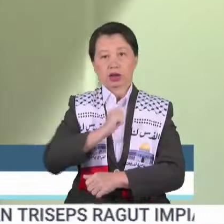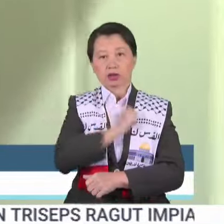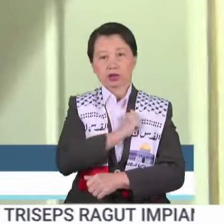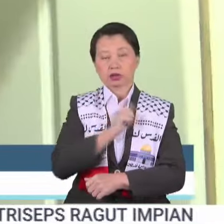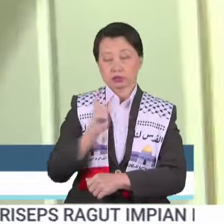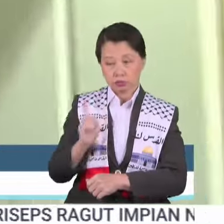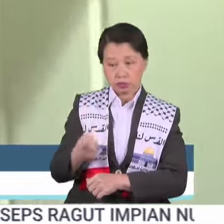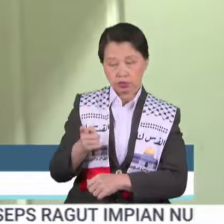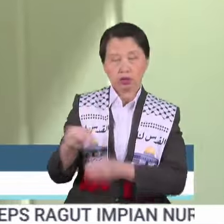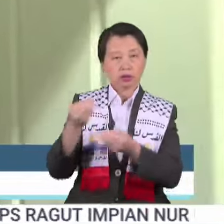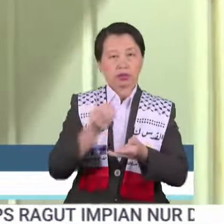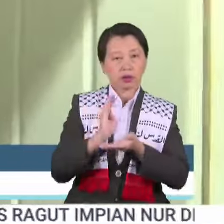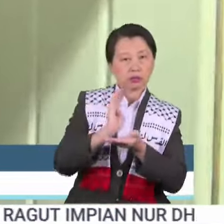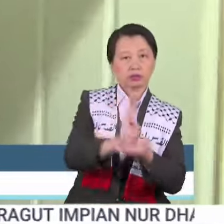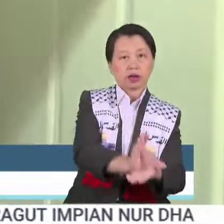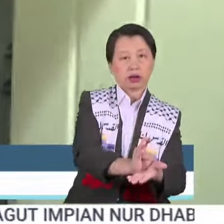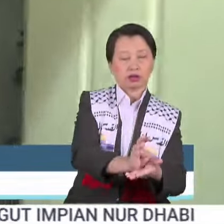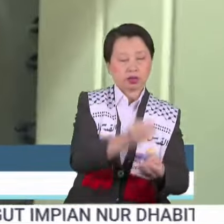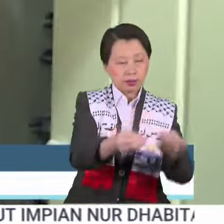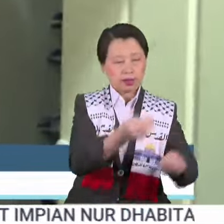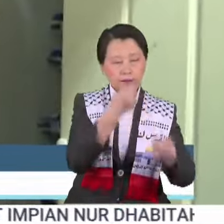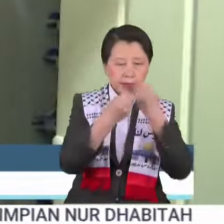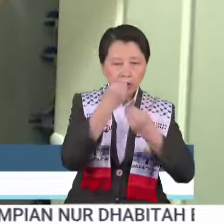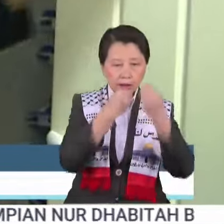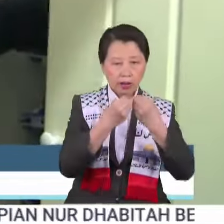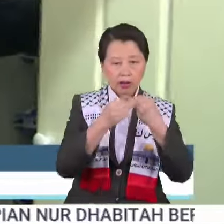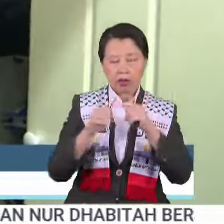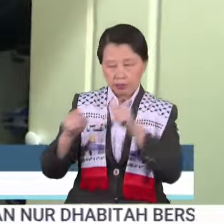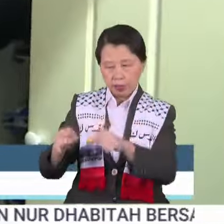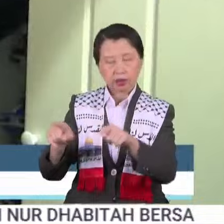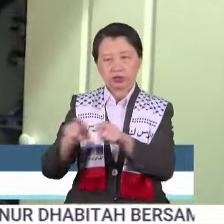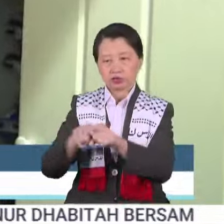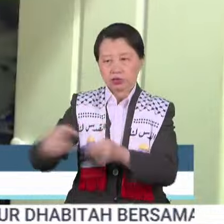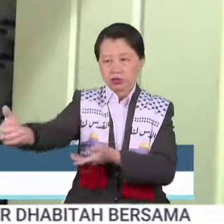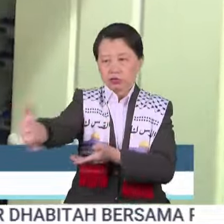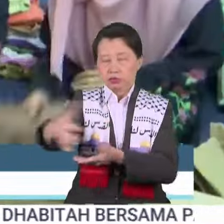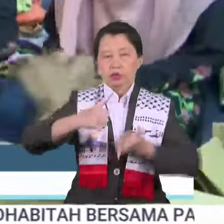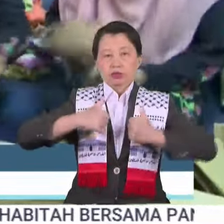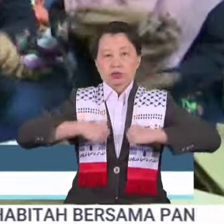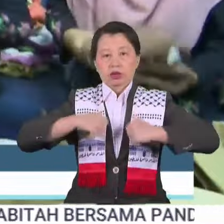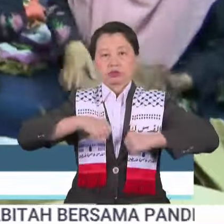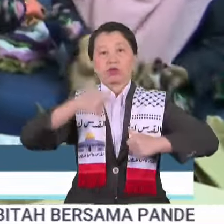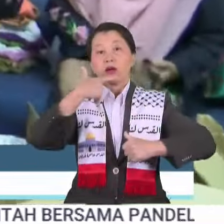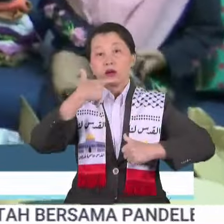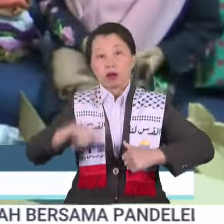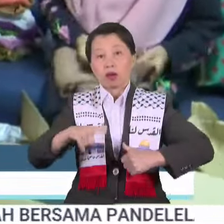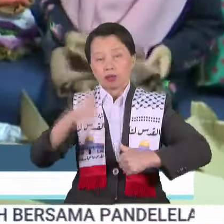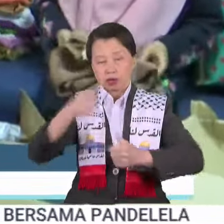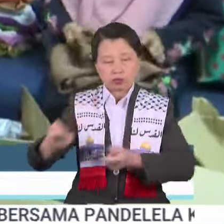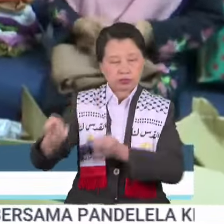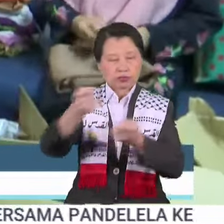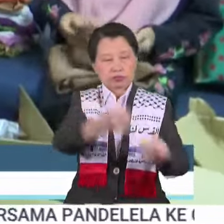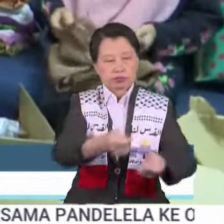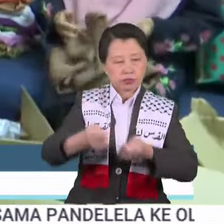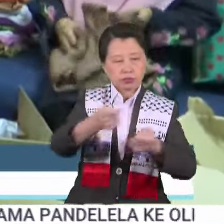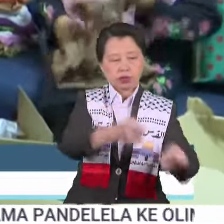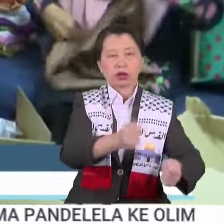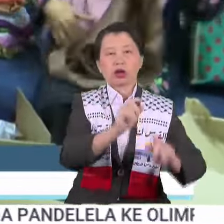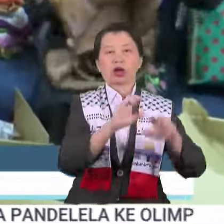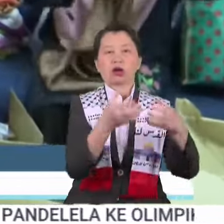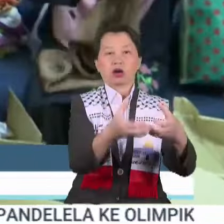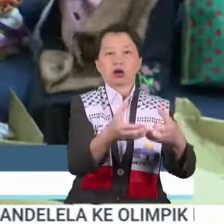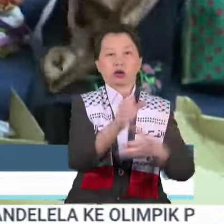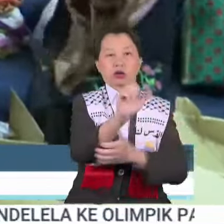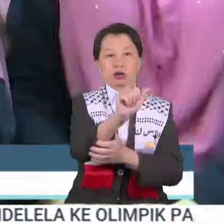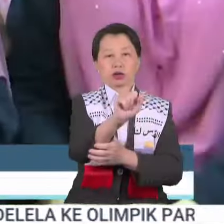Bukan sahaja memberi bantuan keperluan makanan, mereka turut mengumpul pakaian lama untuk disedekahkan kepada